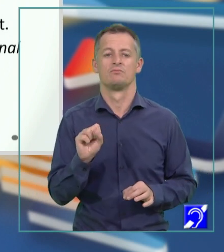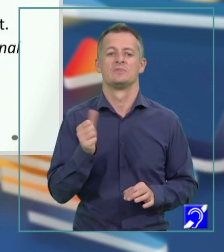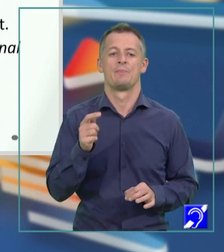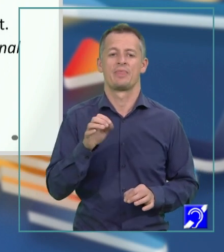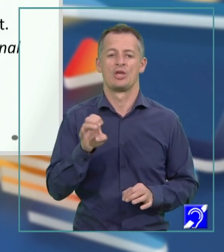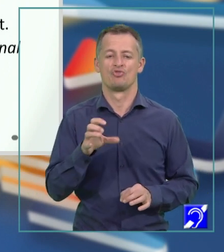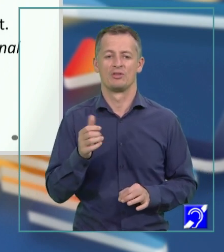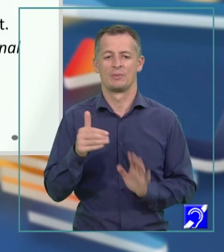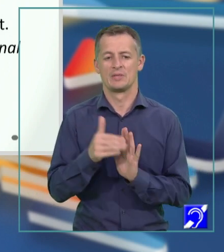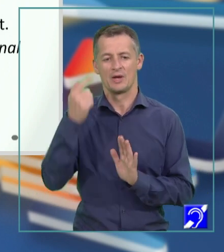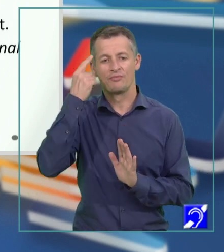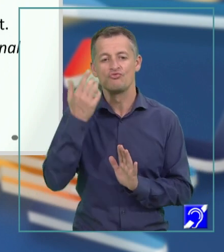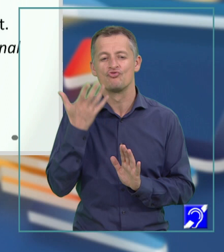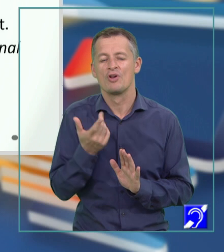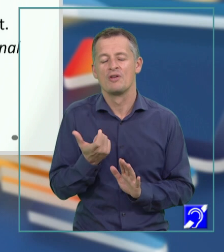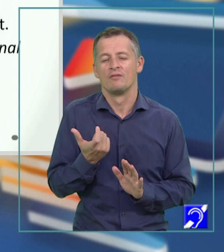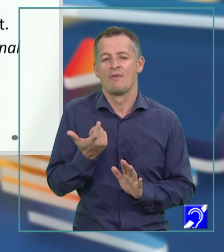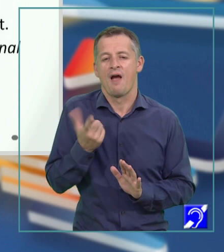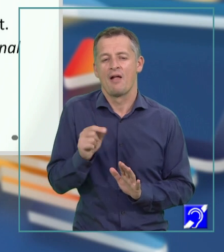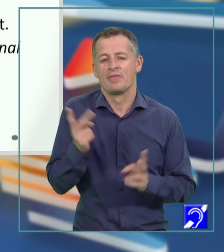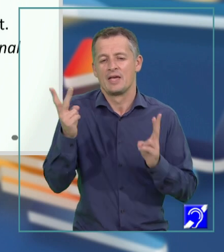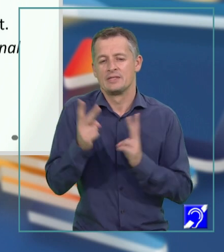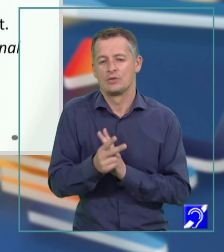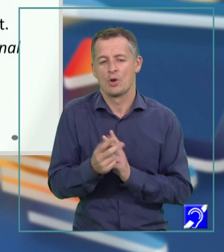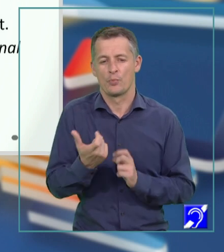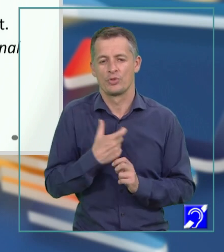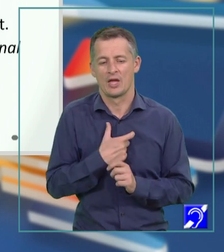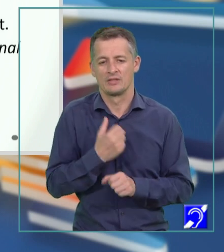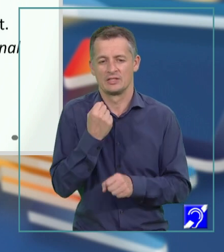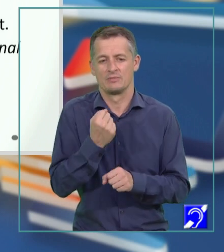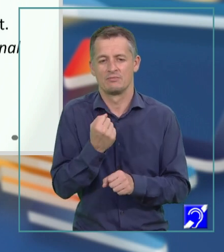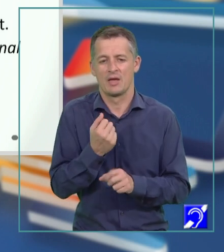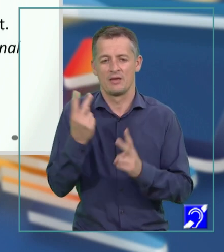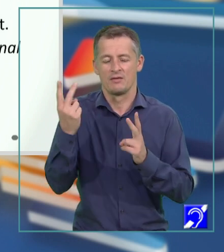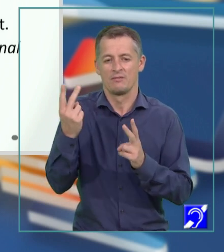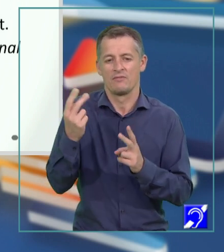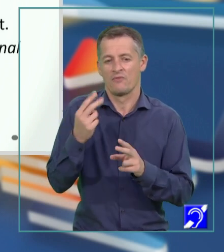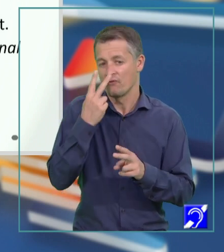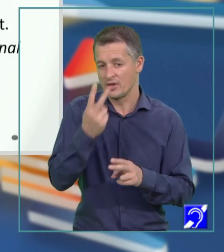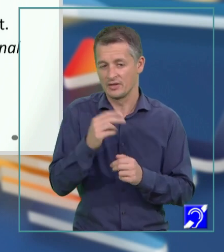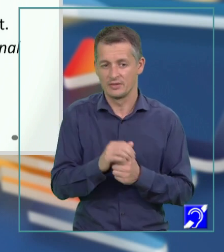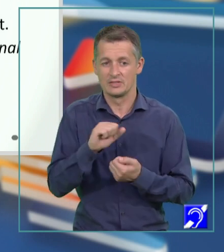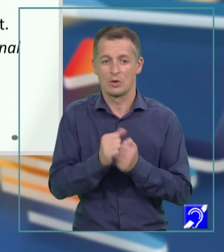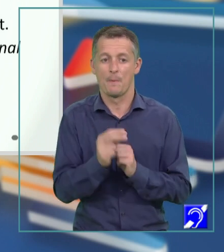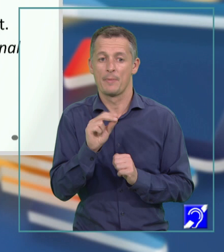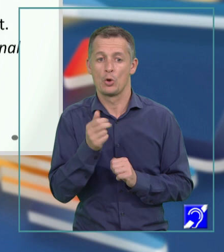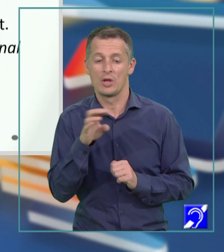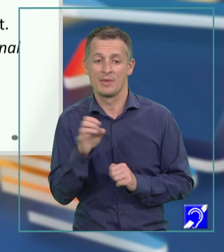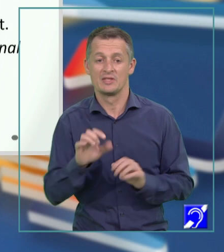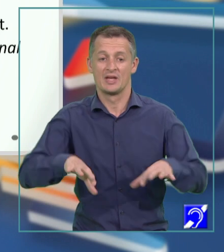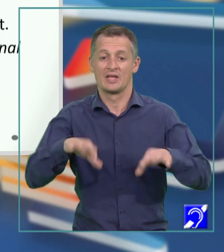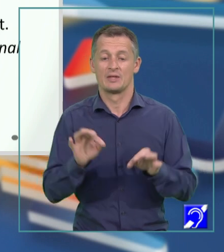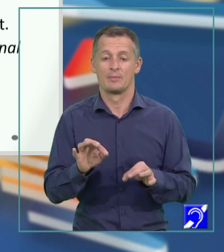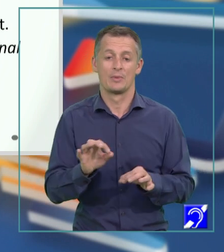mă gândesc ce alte sensuri aș putea să mai actualizez, iar în cazul paronimelor, să fim atenți să găsim